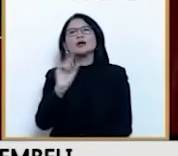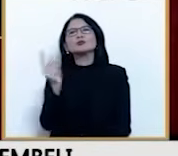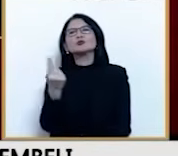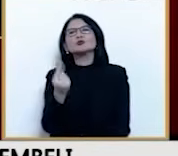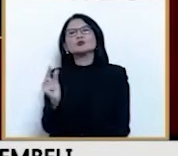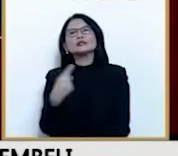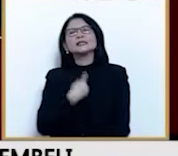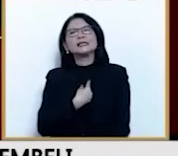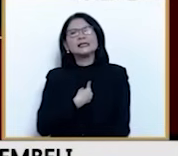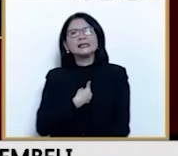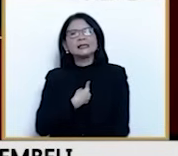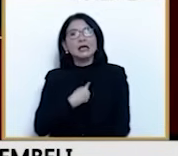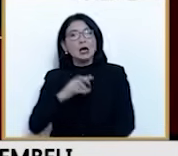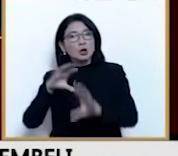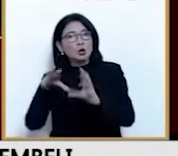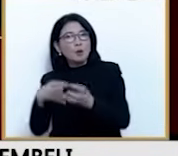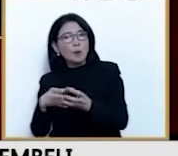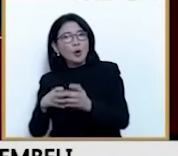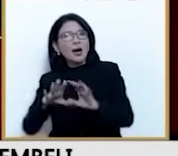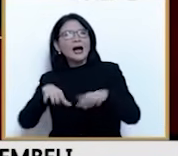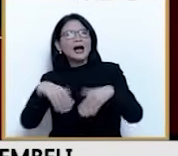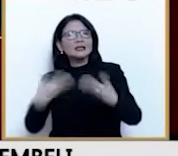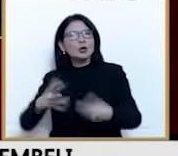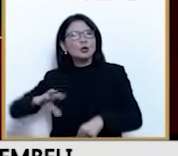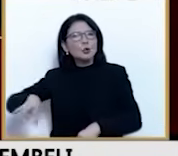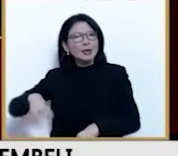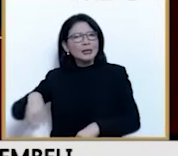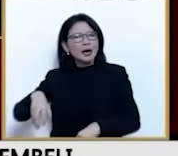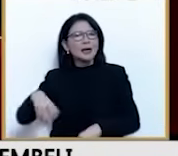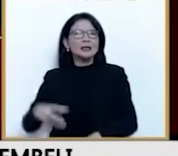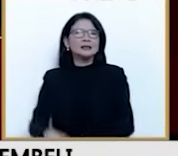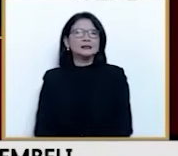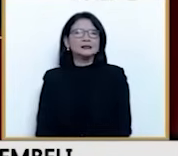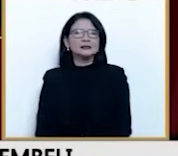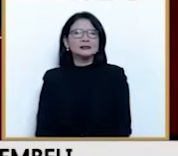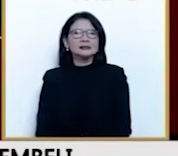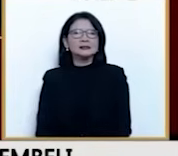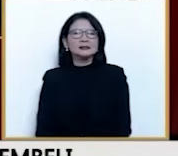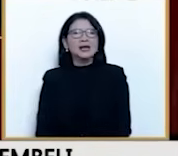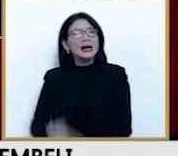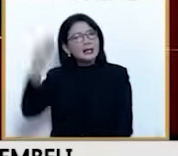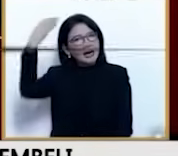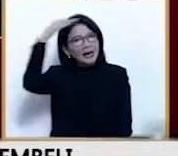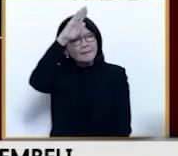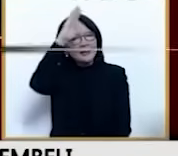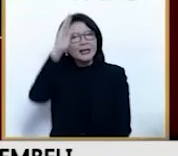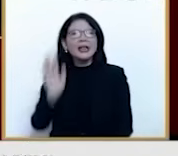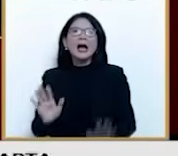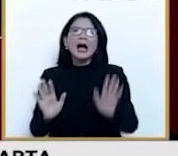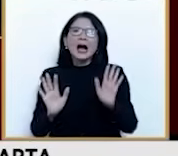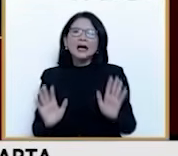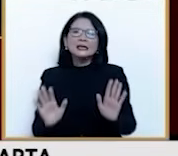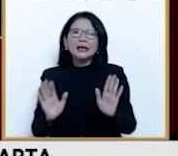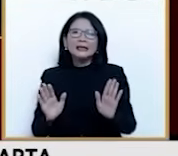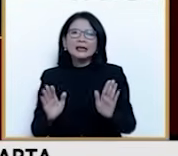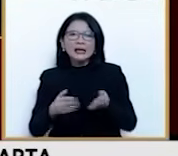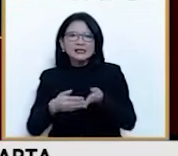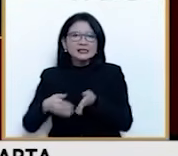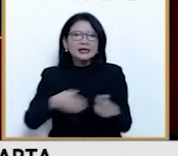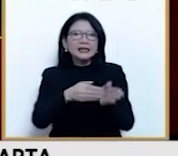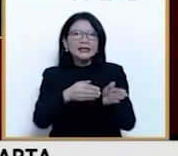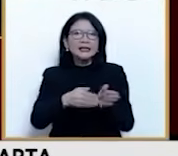pribadi, kelompok, ataupun keluarga. Kang Emil, hati-hati strategi